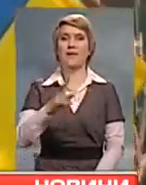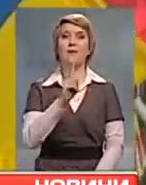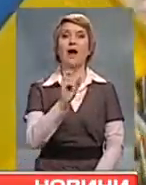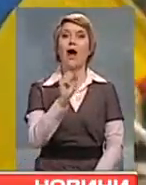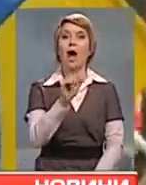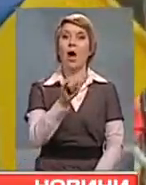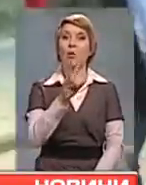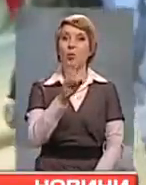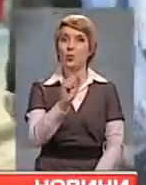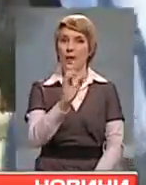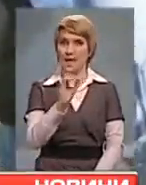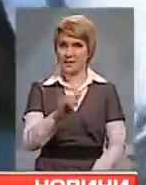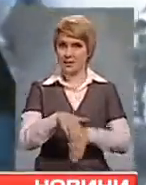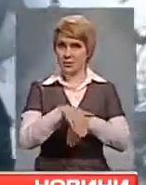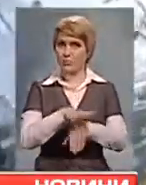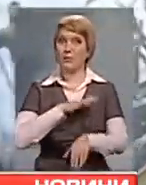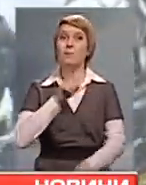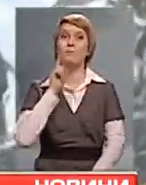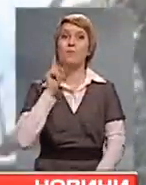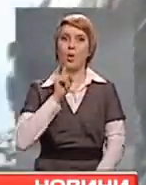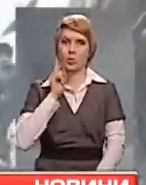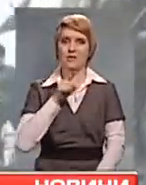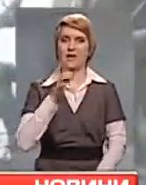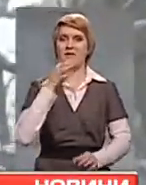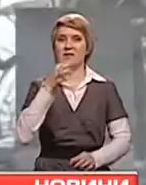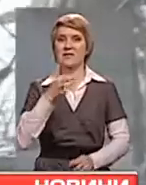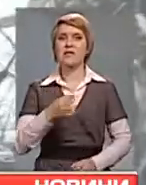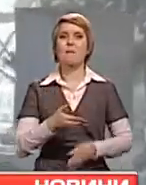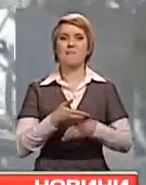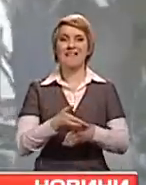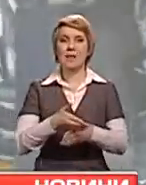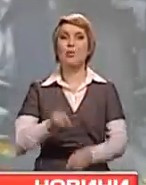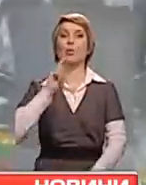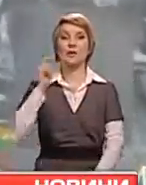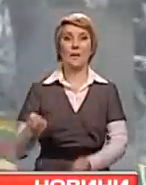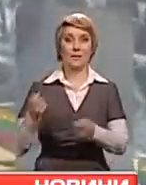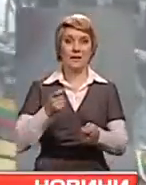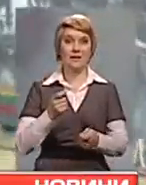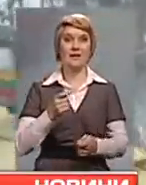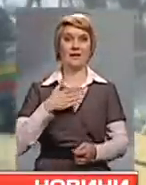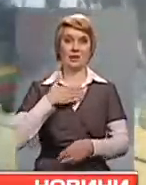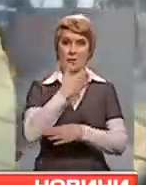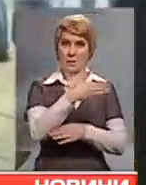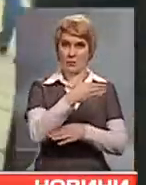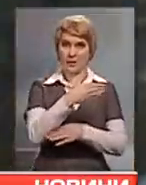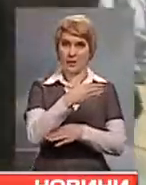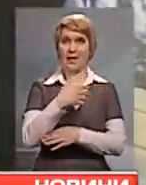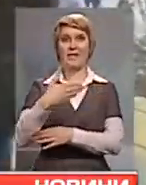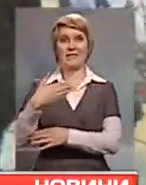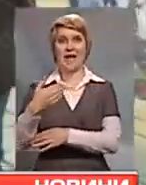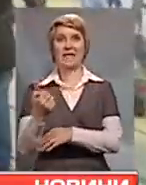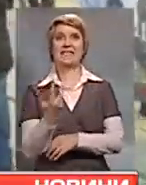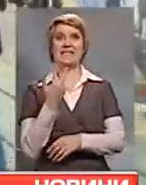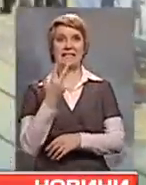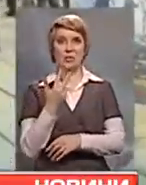ходу влаштувала молодь. Учасники висловили підтримку України. Принесли синьо-жовті прапори, а також стяг із тризубом і